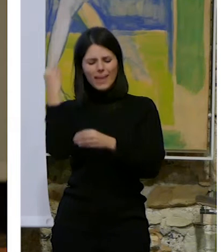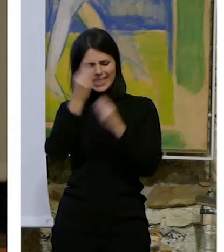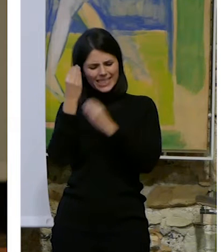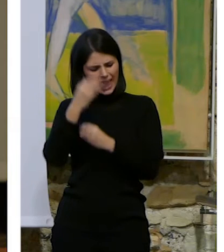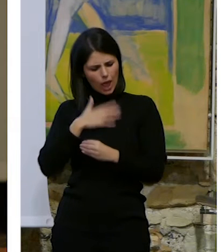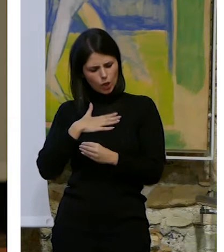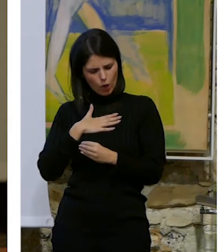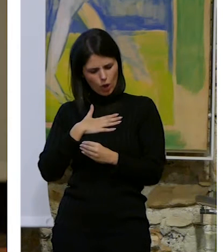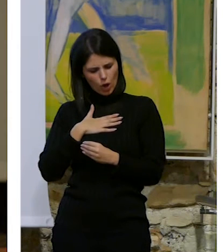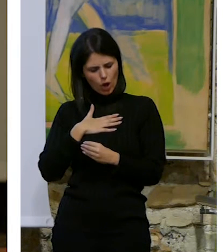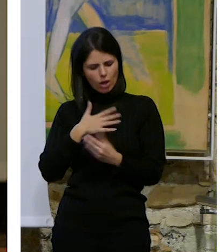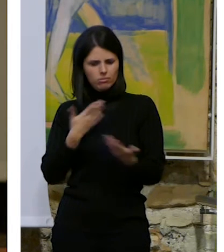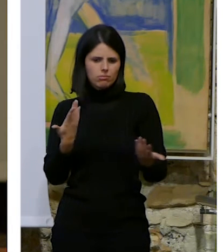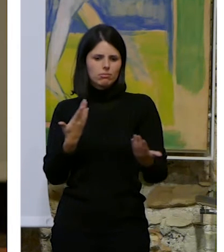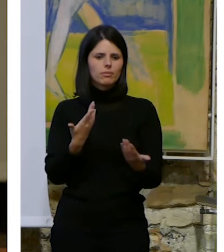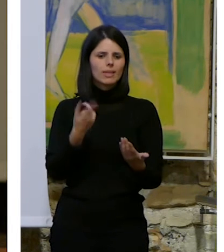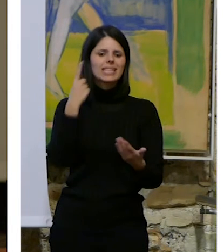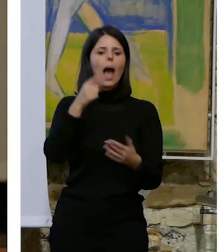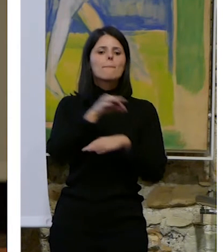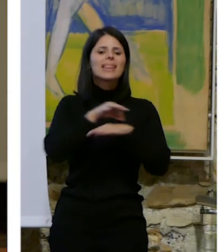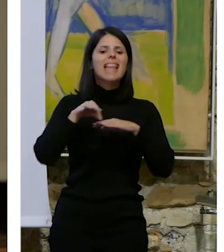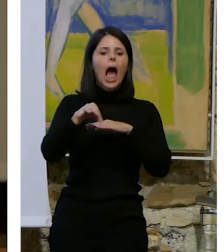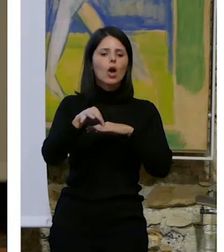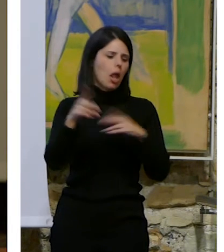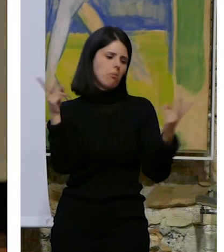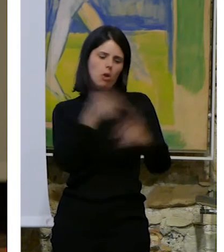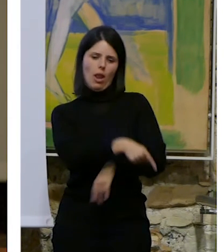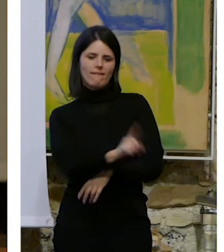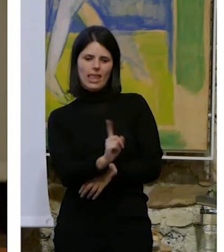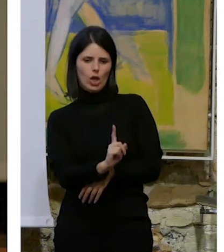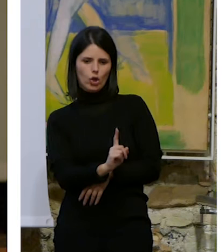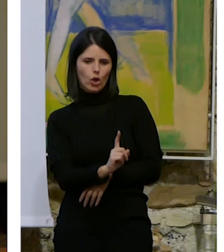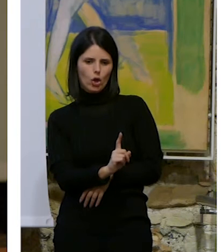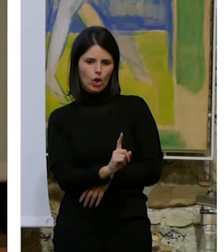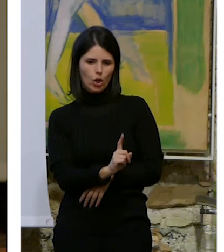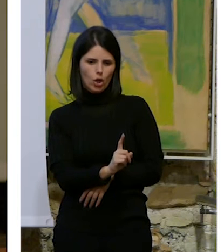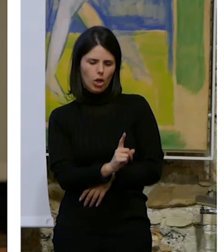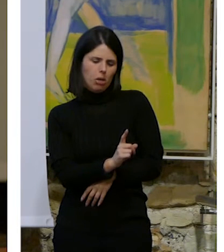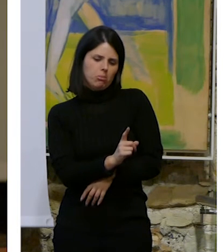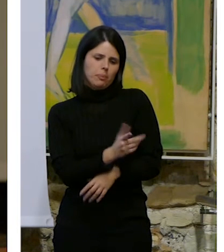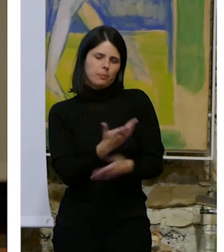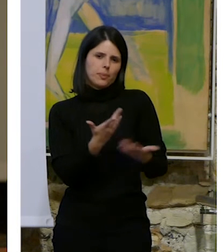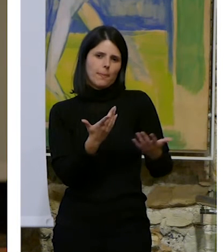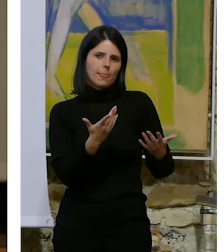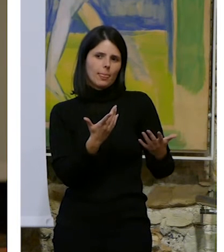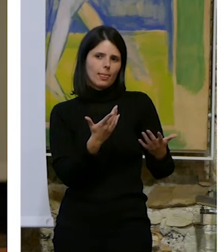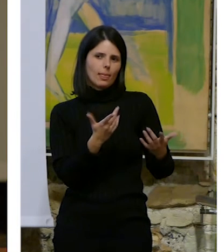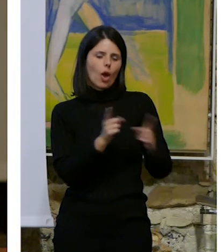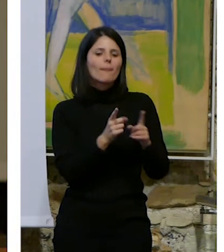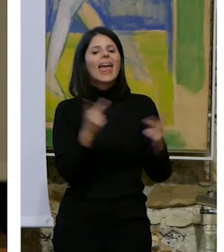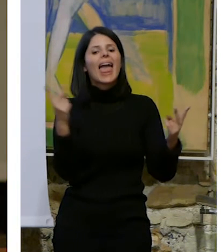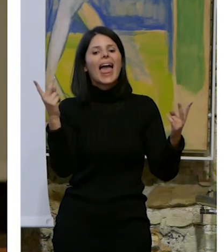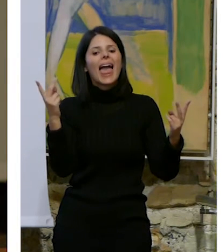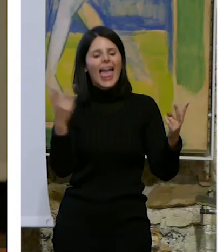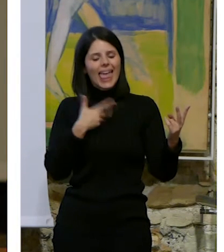dire, oh ragazzi, Pitagora non è più vero. Non è mica più vero, cioè esiste